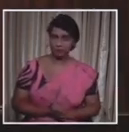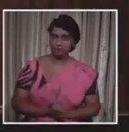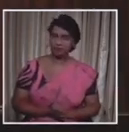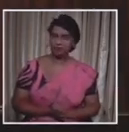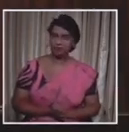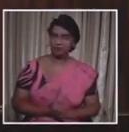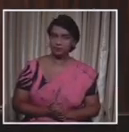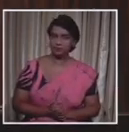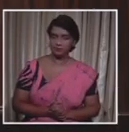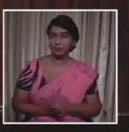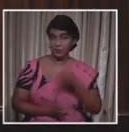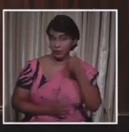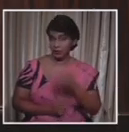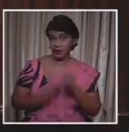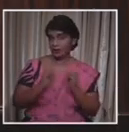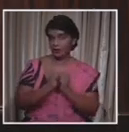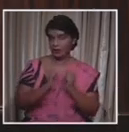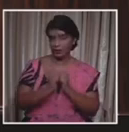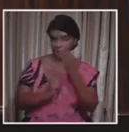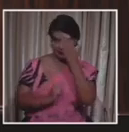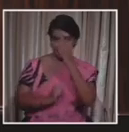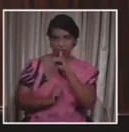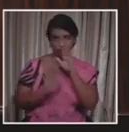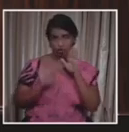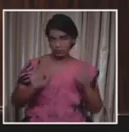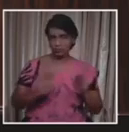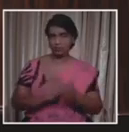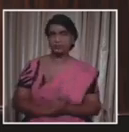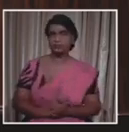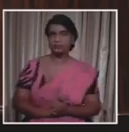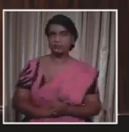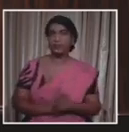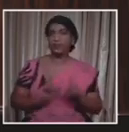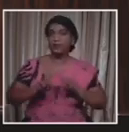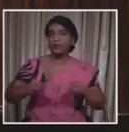Ita Vedagat Rajakariyak Karanne Karunakala Nisadda Venna Mantumala Venat Nam